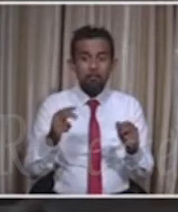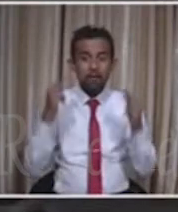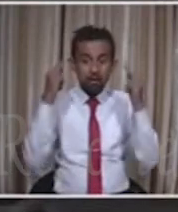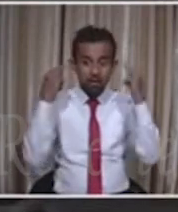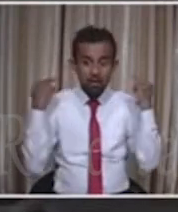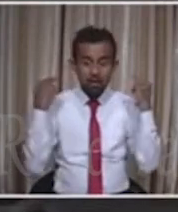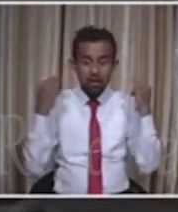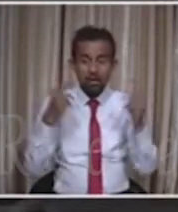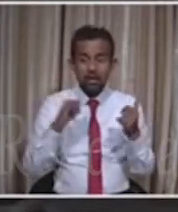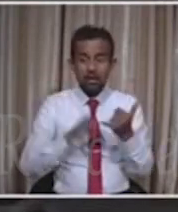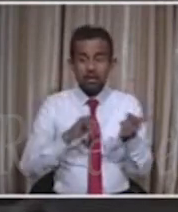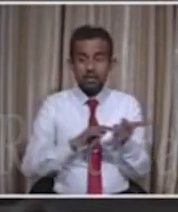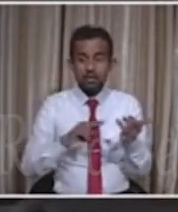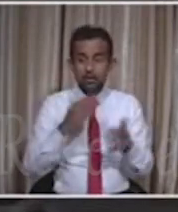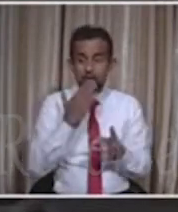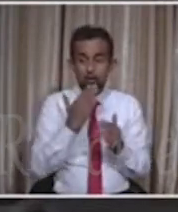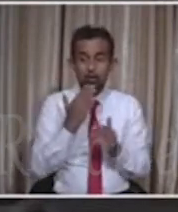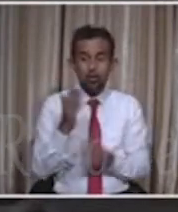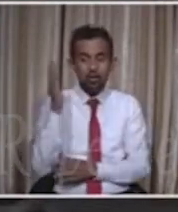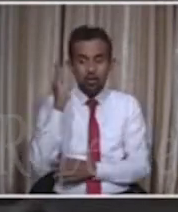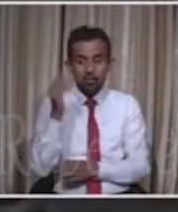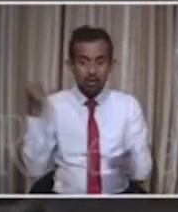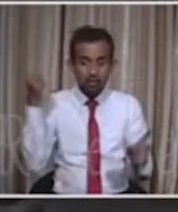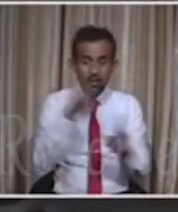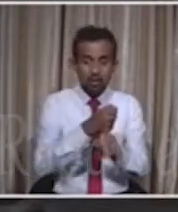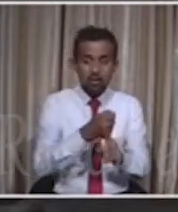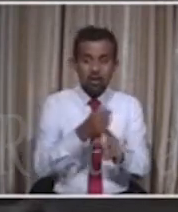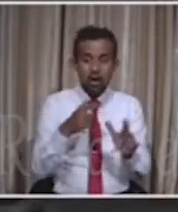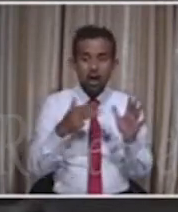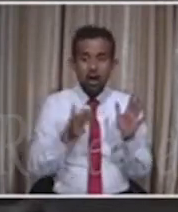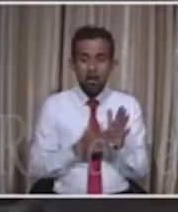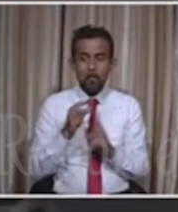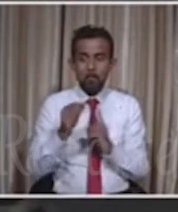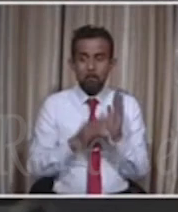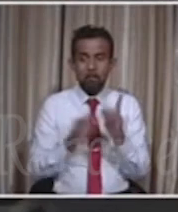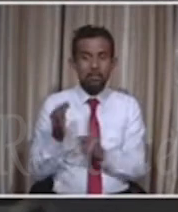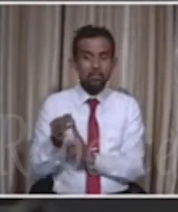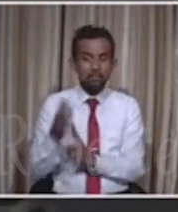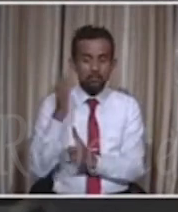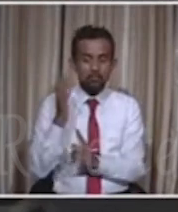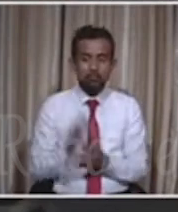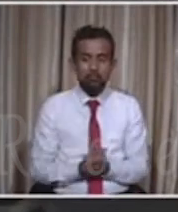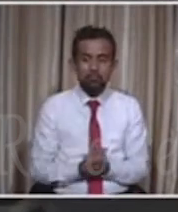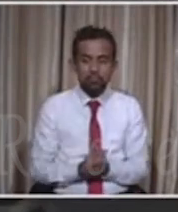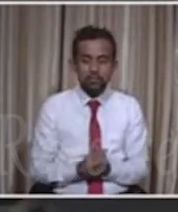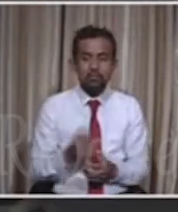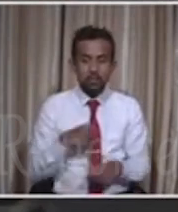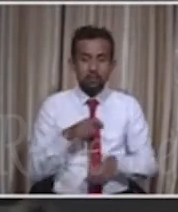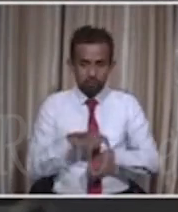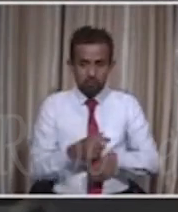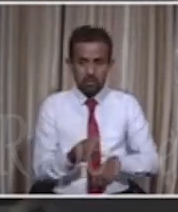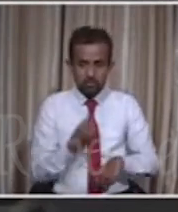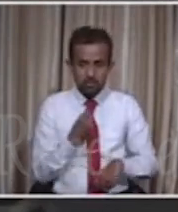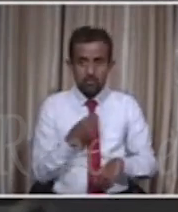වගේම ශාන්ත තෝමස් විද්‍යාලයේ පියතුමාට ගැහුවේ බලං අම්බලංගොඩ ප්‍රාදේශීය සභාවේ සභාපතිතුමා. මේක මට අවස්ථාව දෙන්න. ඒ